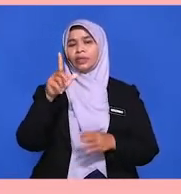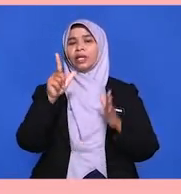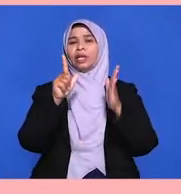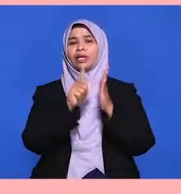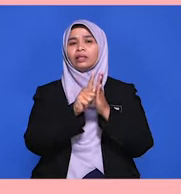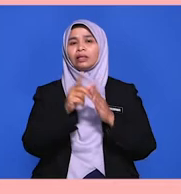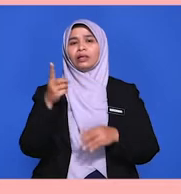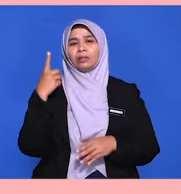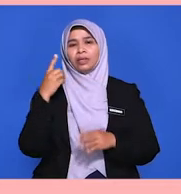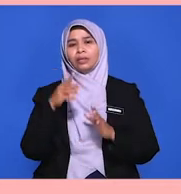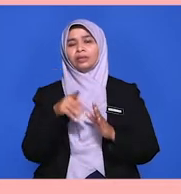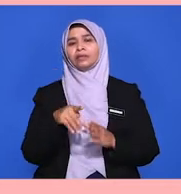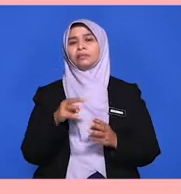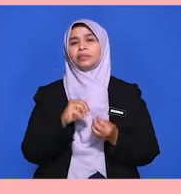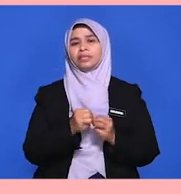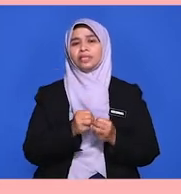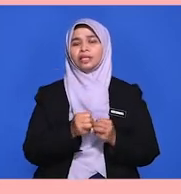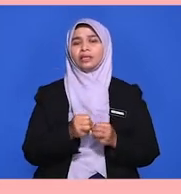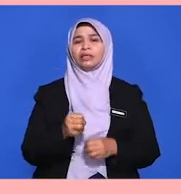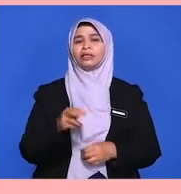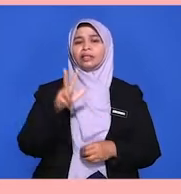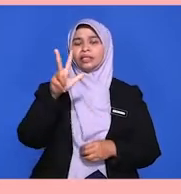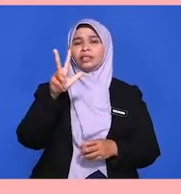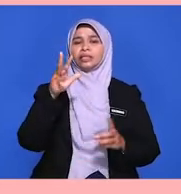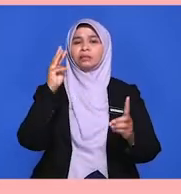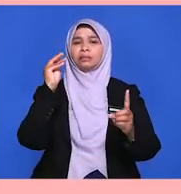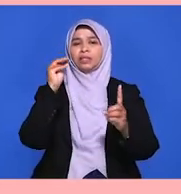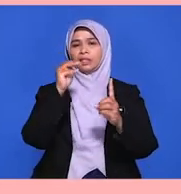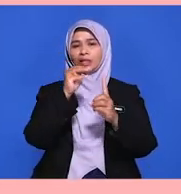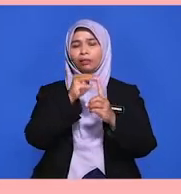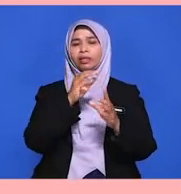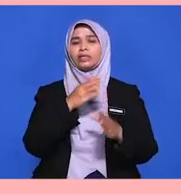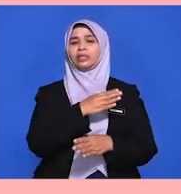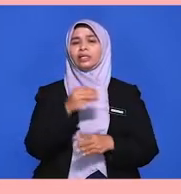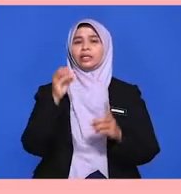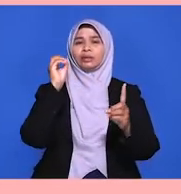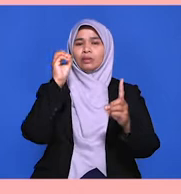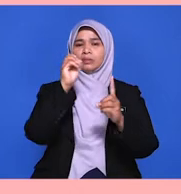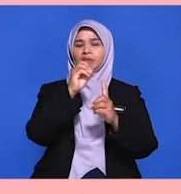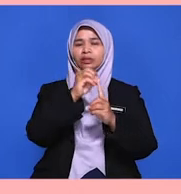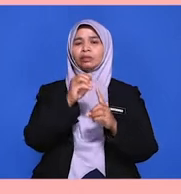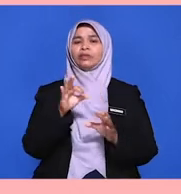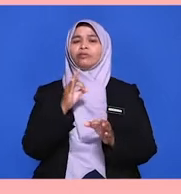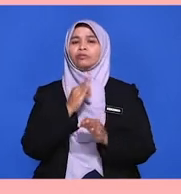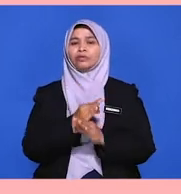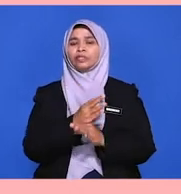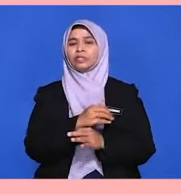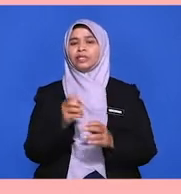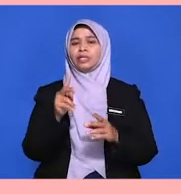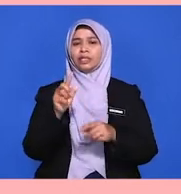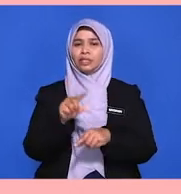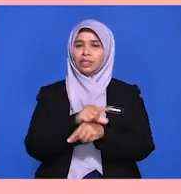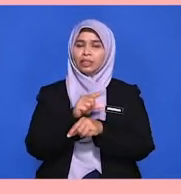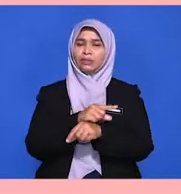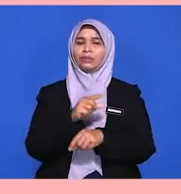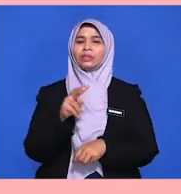penyataan masalah. Ketiga, matlamat dan objektif. Keempat, fungsi dan kegunaan.